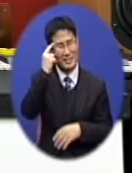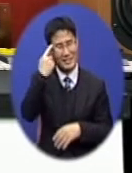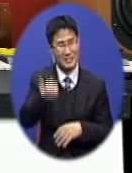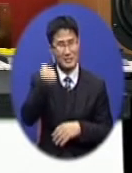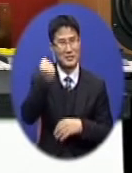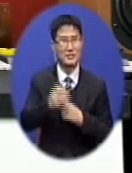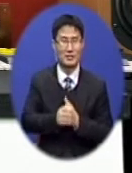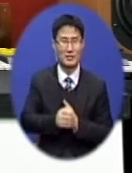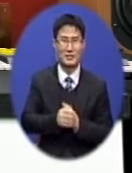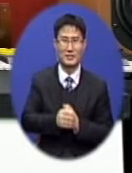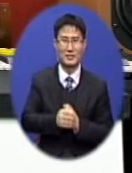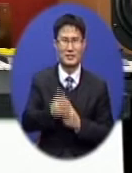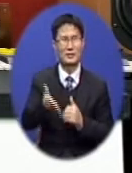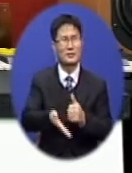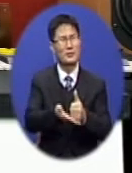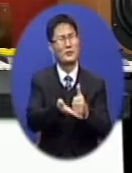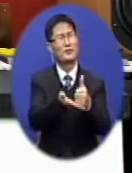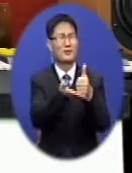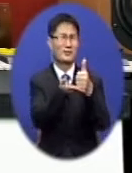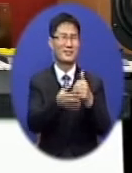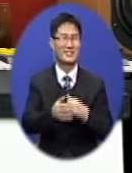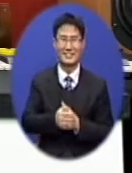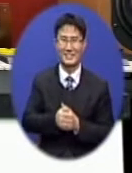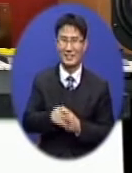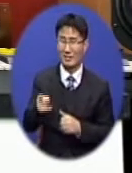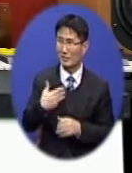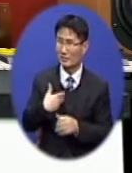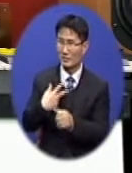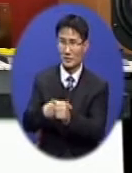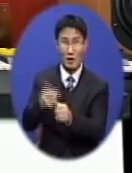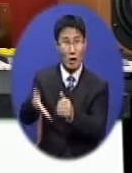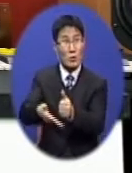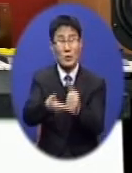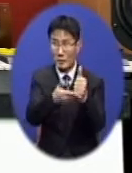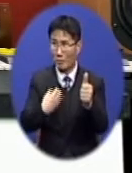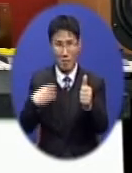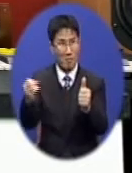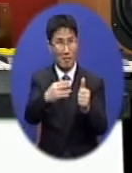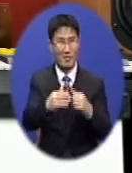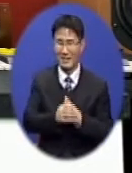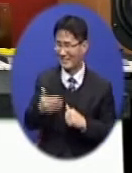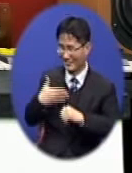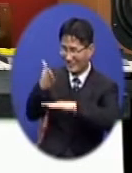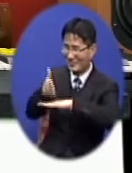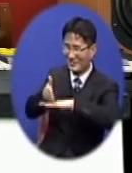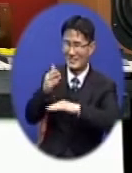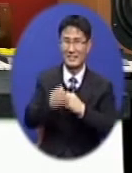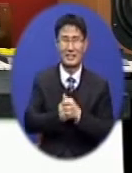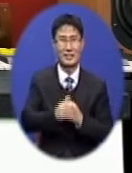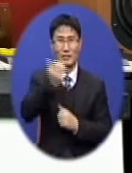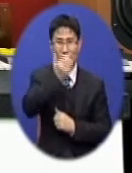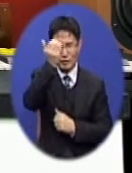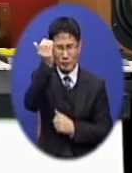나이인데도 네. 네 참 존경스러워요. 야 우리 김혜영 선생님이 존경스럽대요. 네 감사합니다. 네